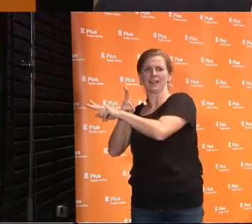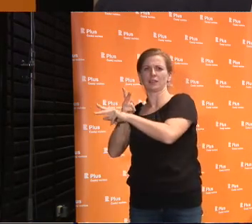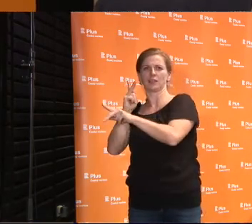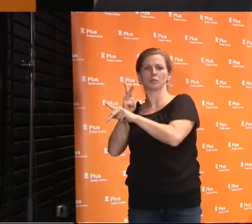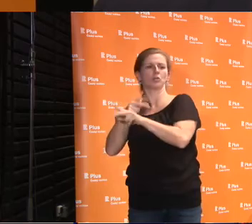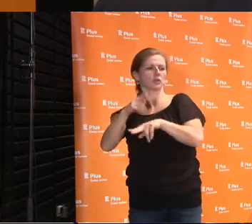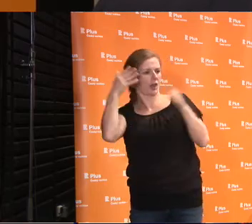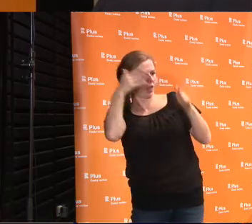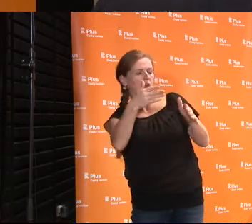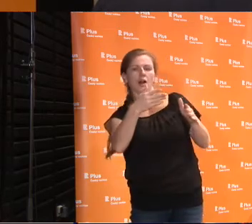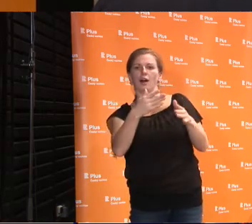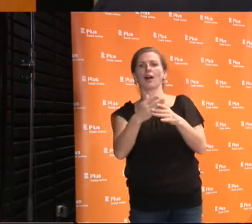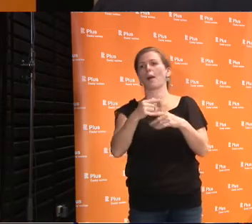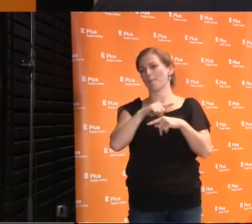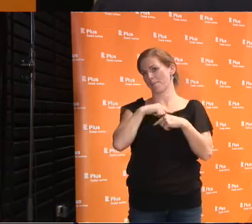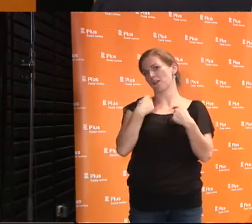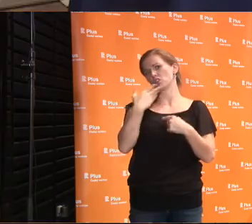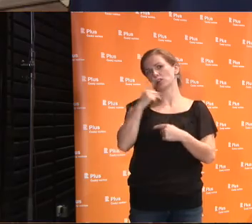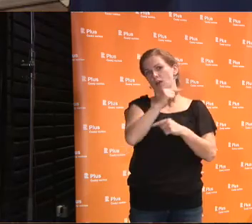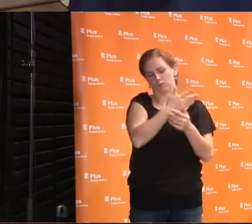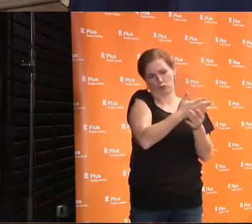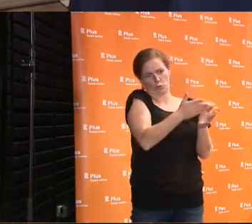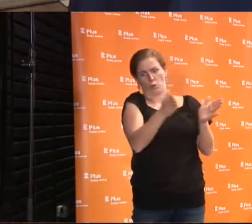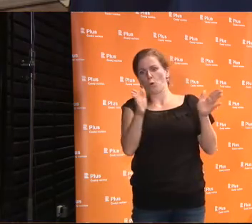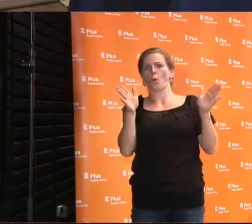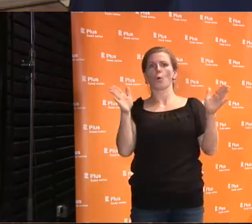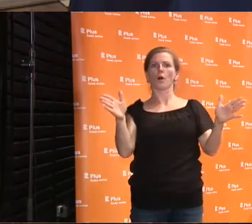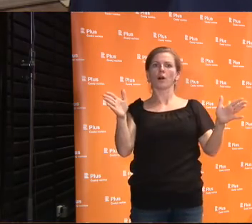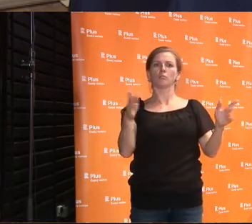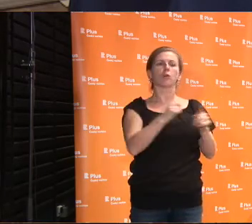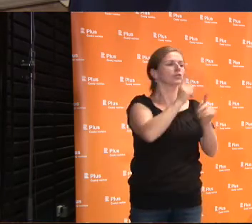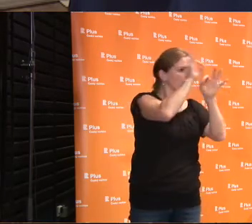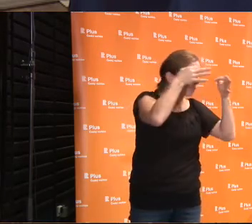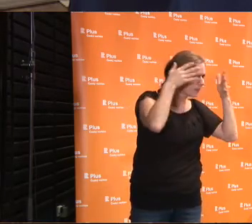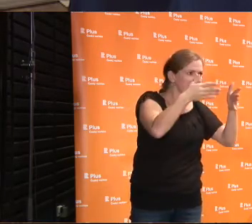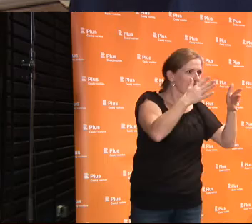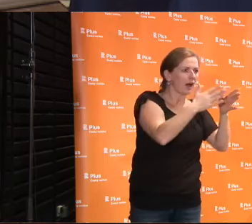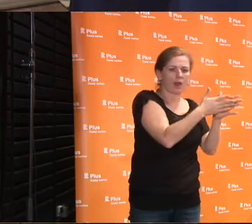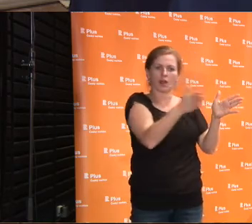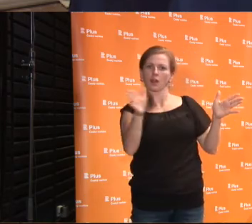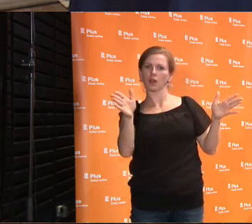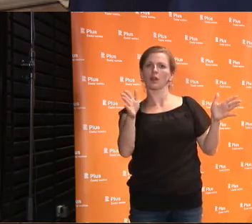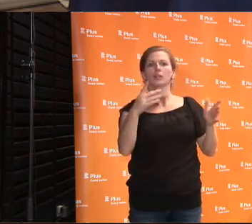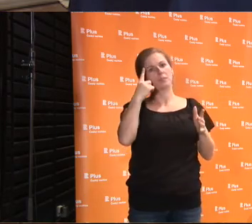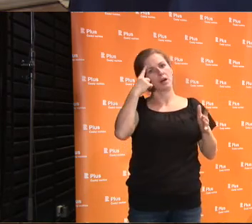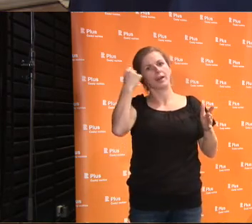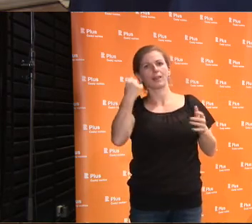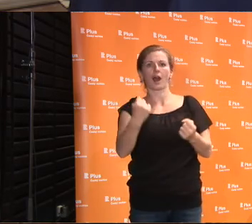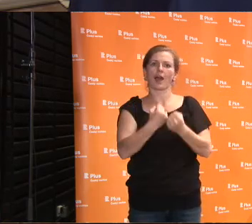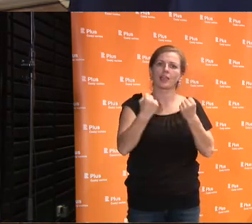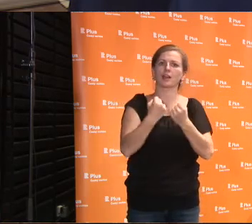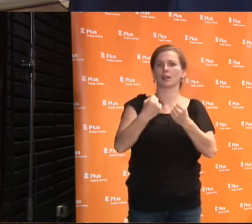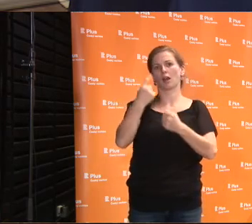průmyslu 4.0, my hovoříme, že už k tomu patří i chytré město a chytré regiony. Patří k tomu chytrá energetika. A